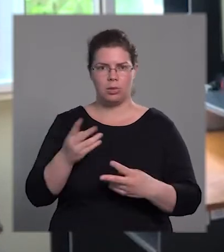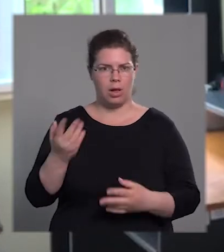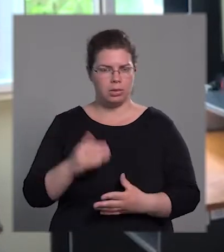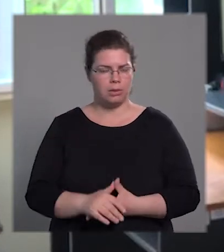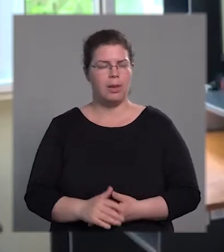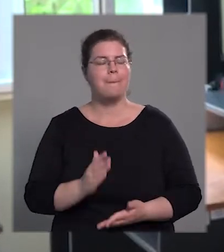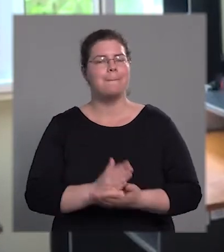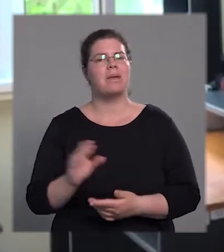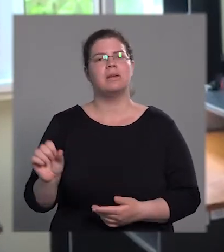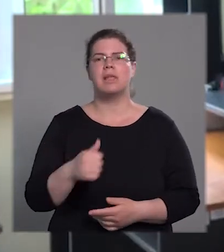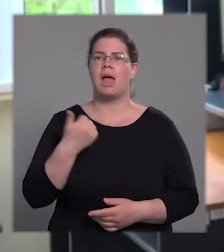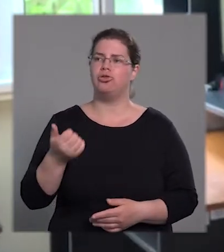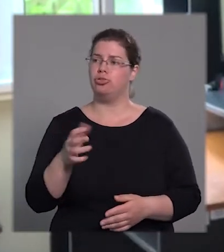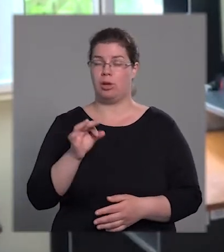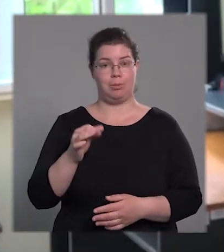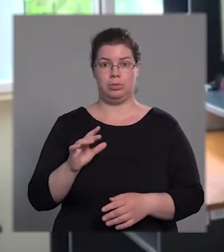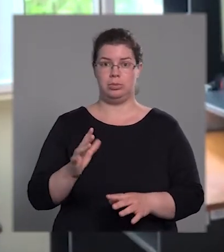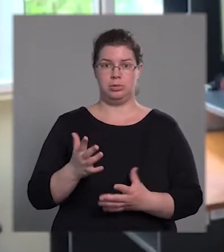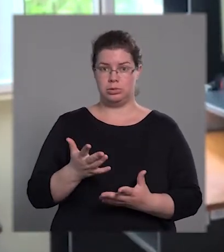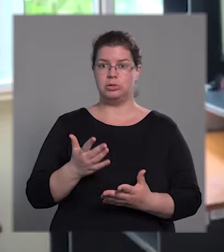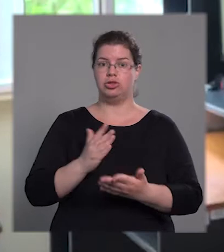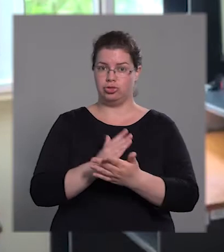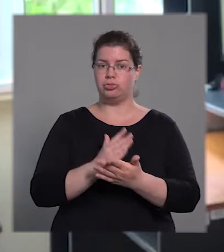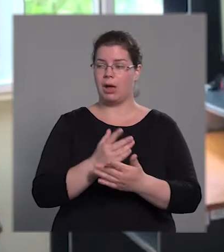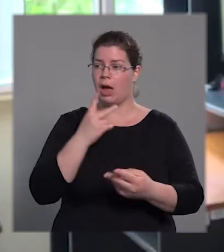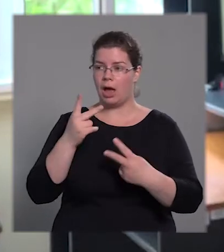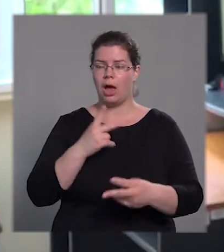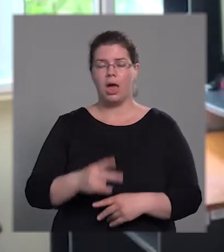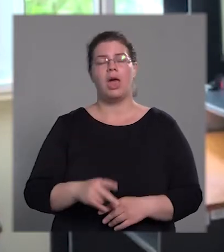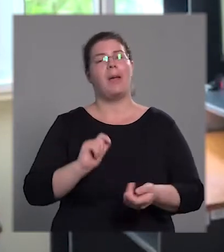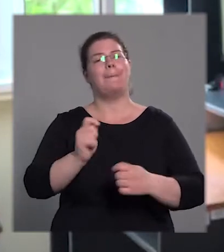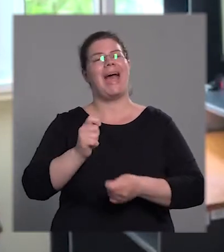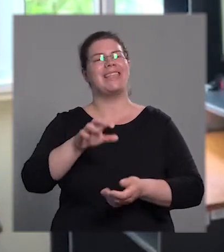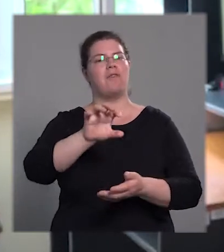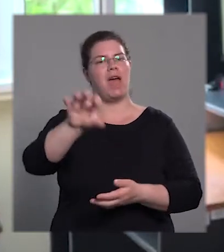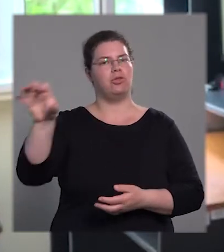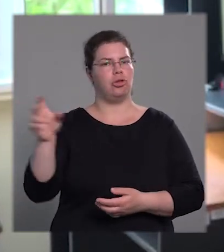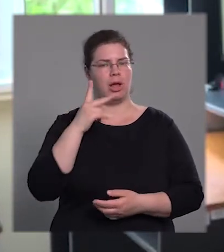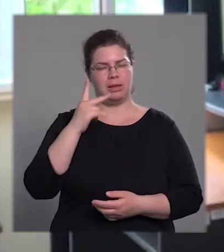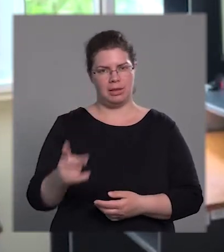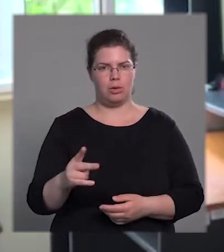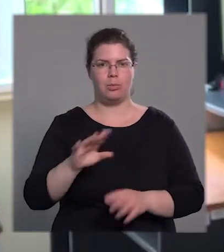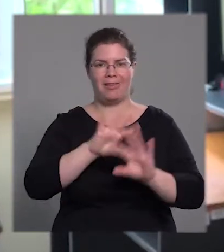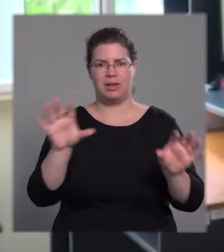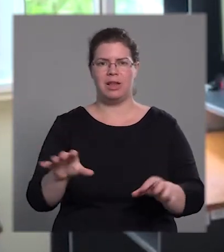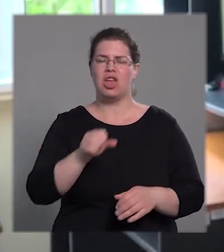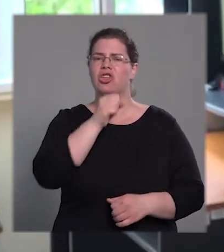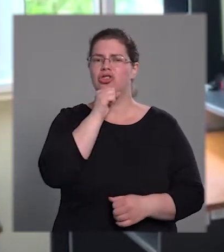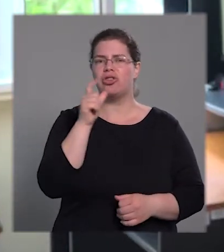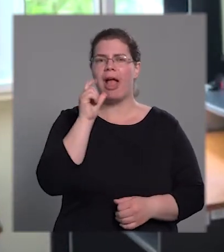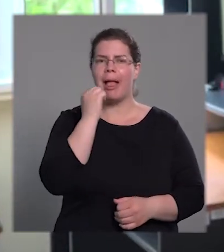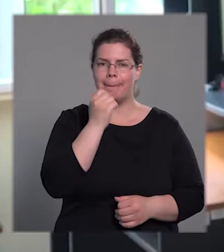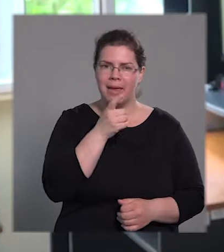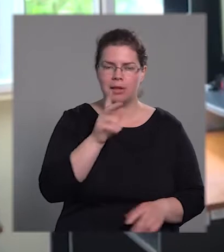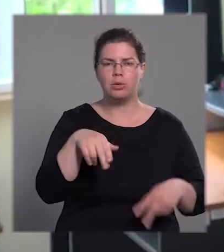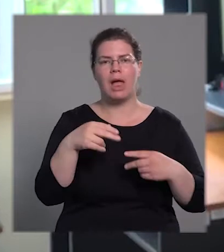első napon nem tétlenkedtünk, a bányavárosokat néztük meg Felvidéken, elsőként Selmec, majd Körmöc